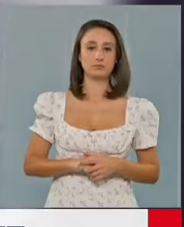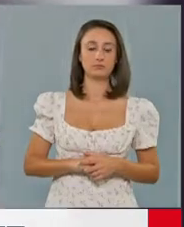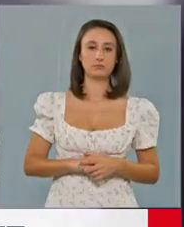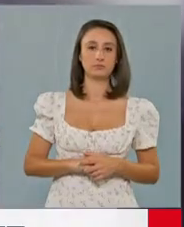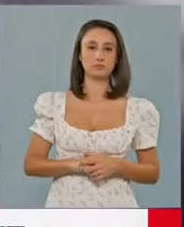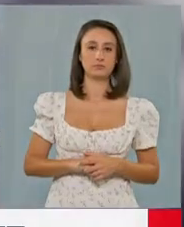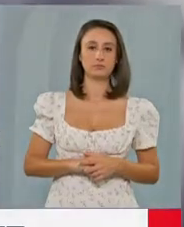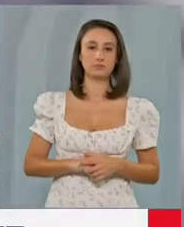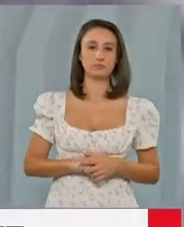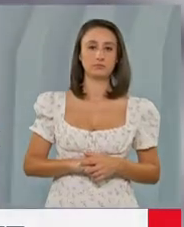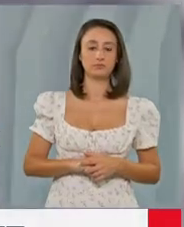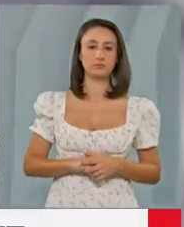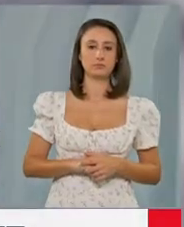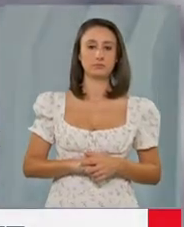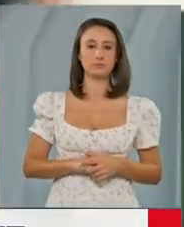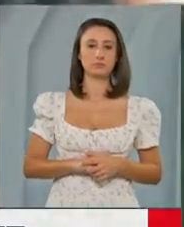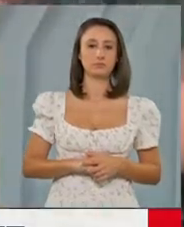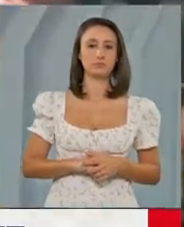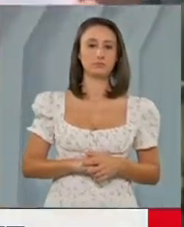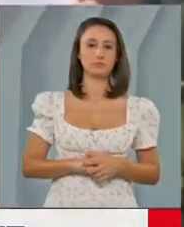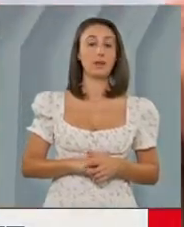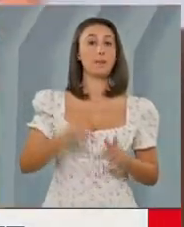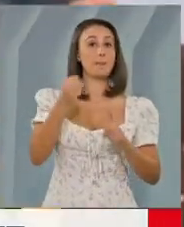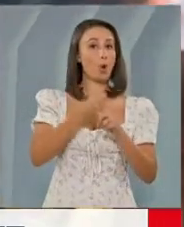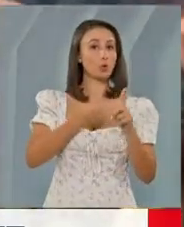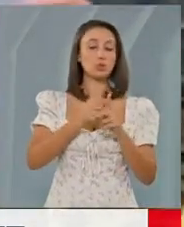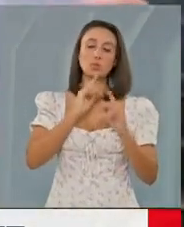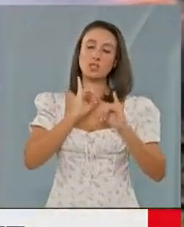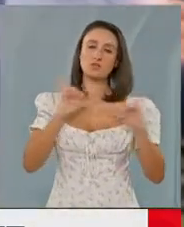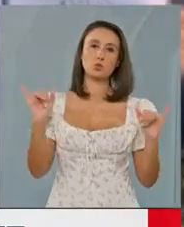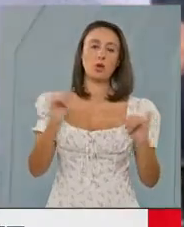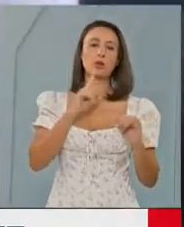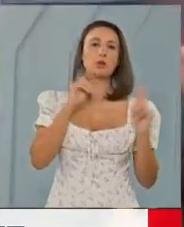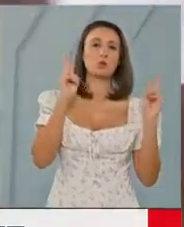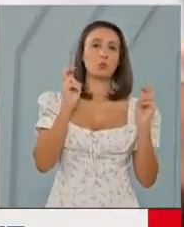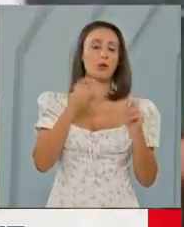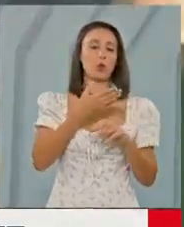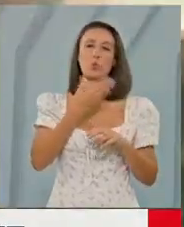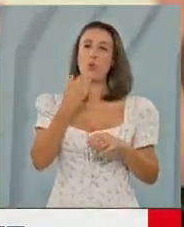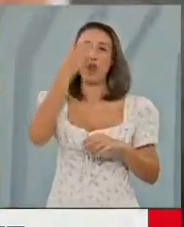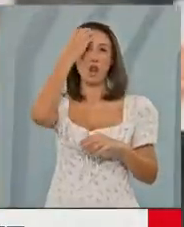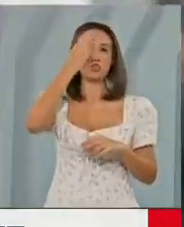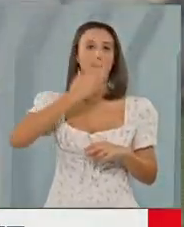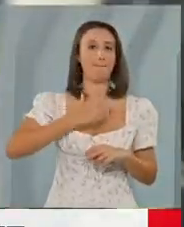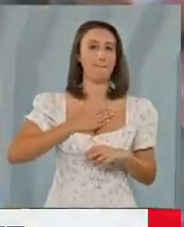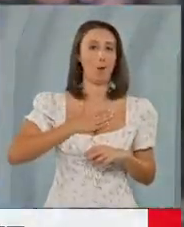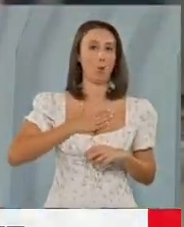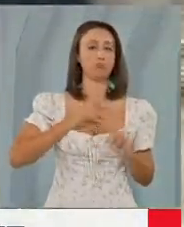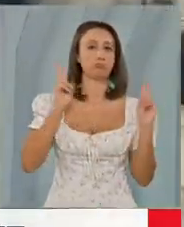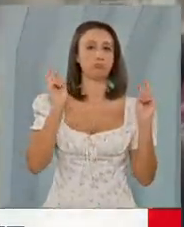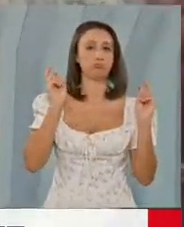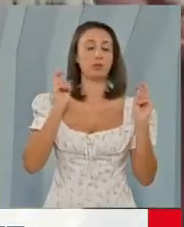police that I wasn't allowed to write that and if I did I'd be arrested. Protestul care se desfășoară sub sloganul Charles nu este regele meu a scos în